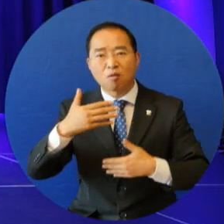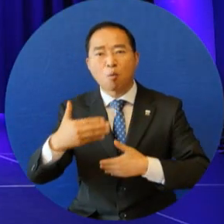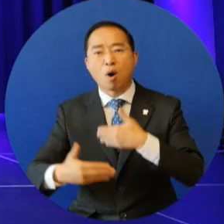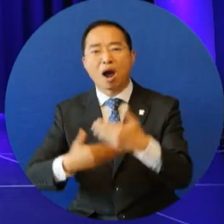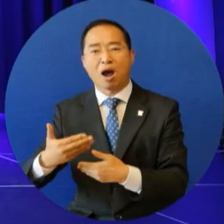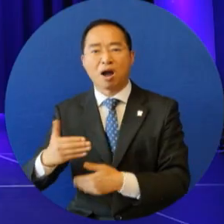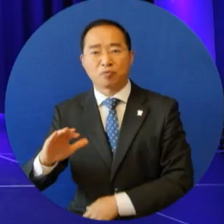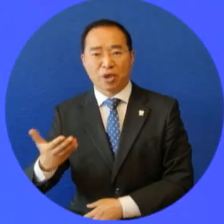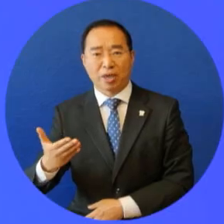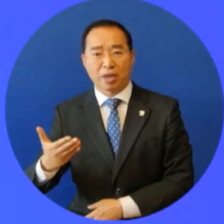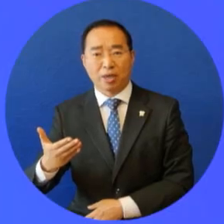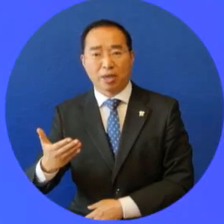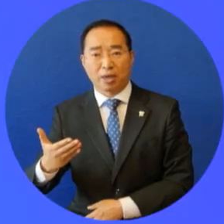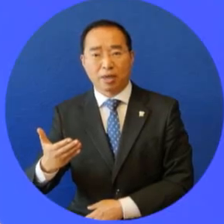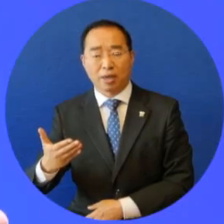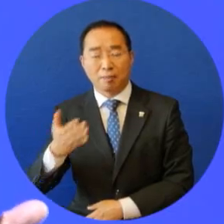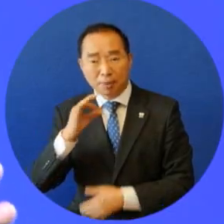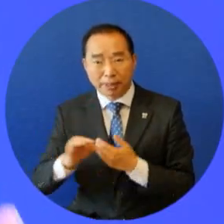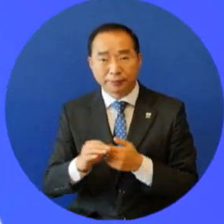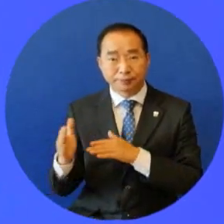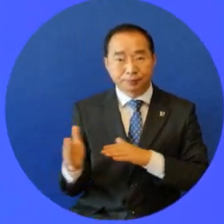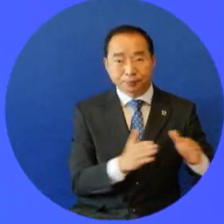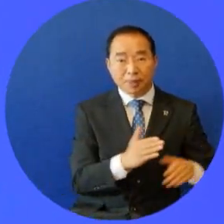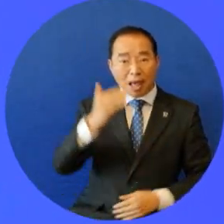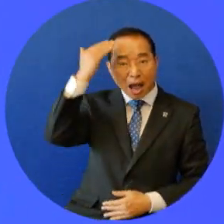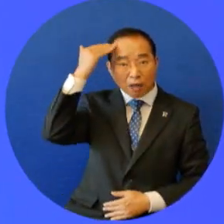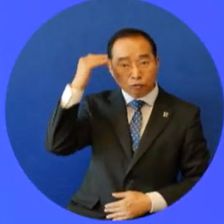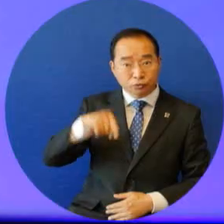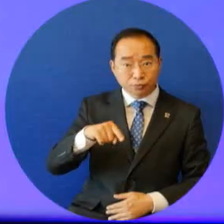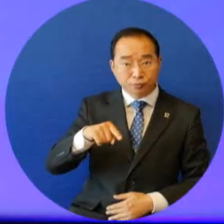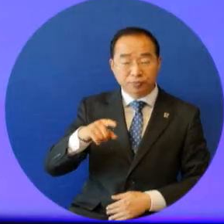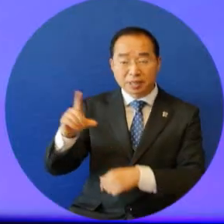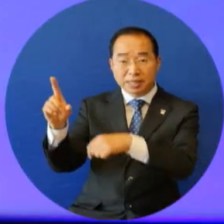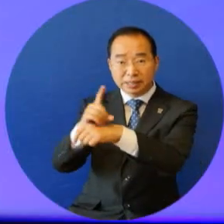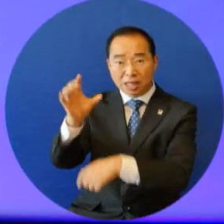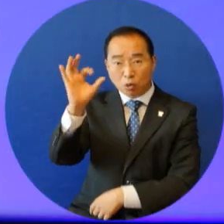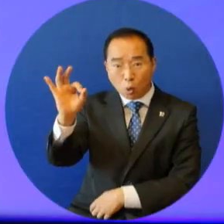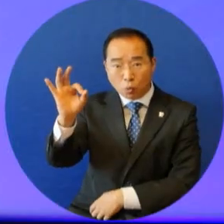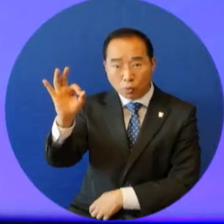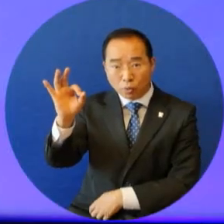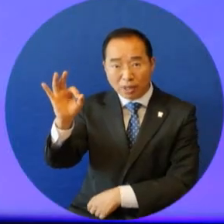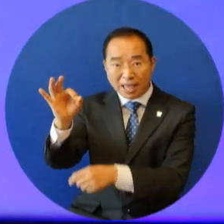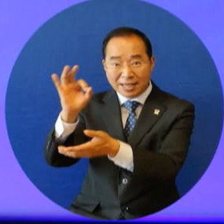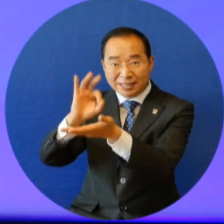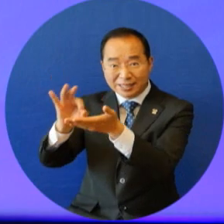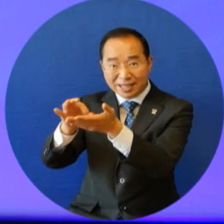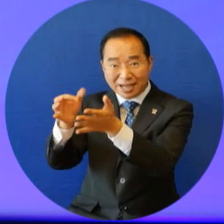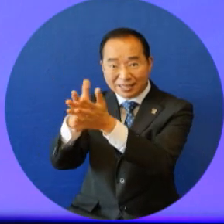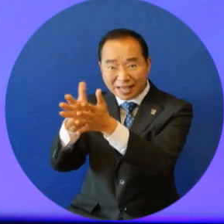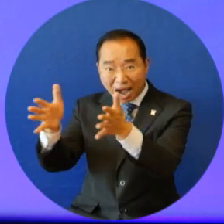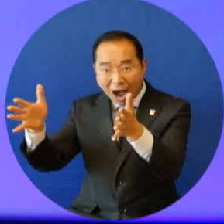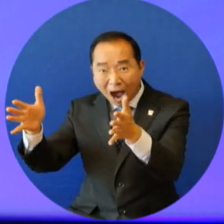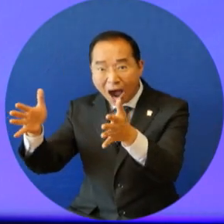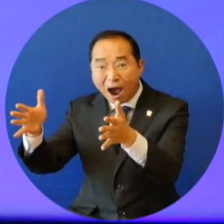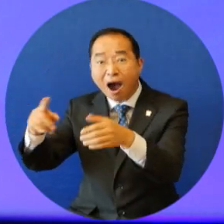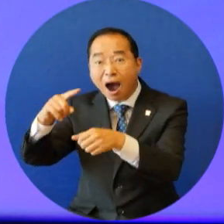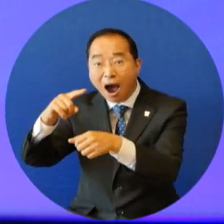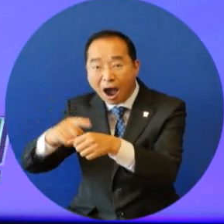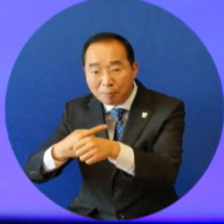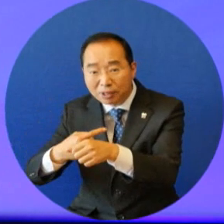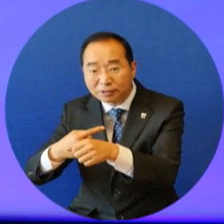개혁으로 가는 거예요. 그렇게 되면 우리나라 같은 경우는 디지털 화폐를 쓰면서 이게 그